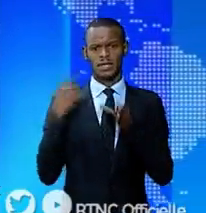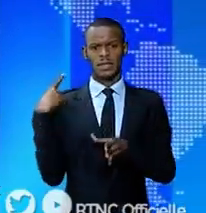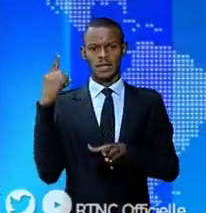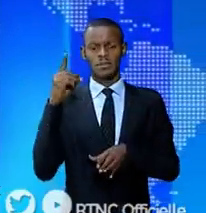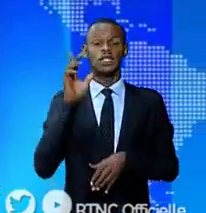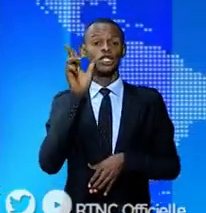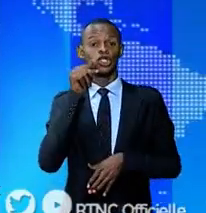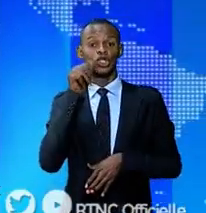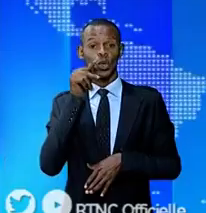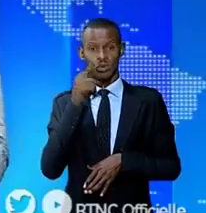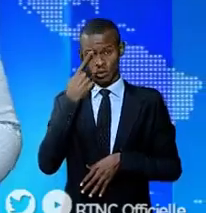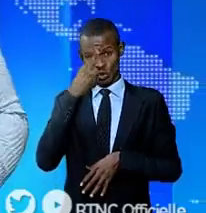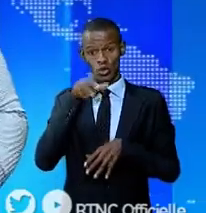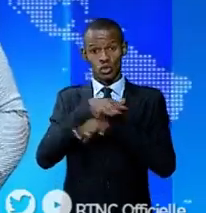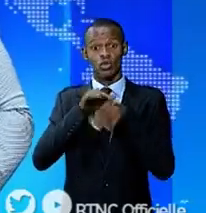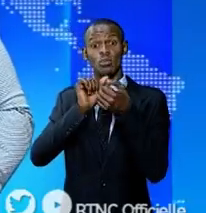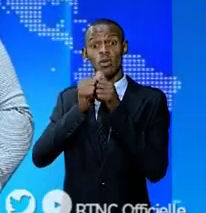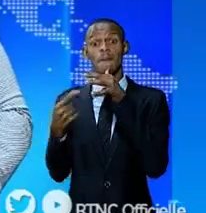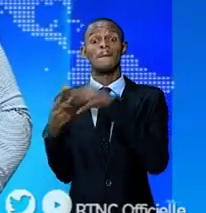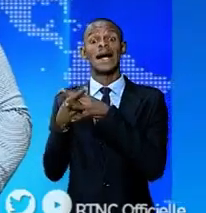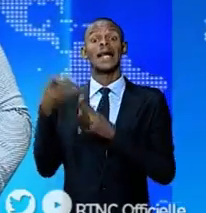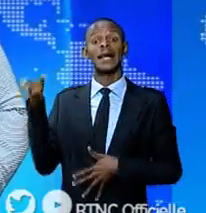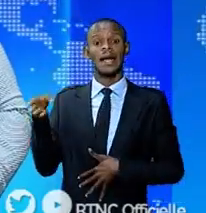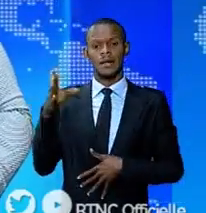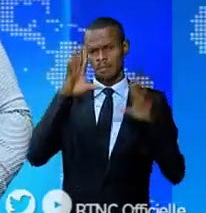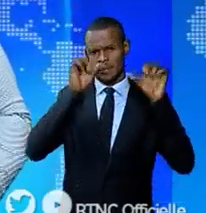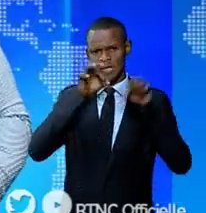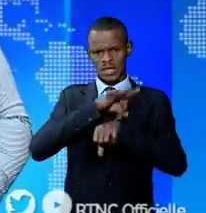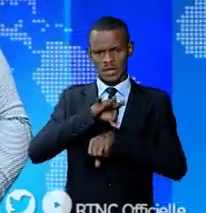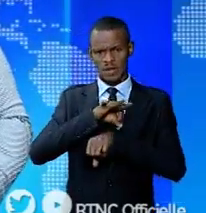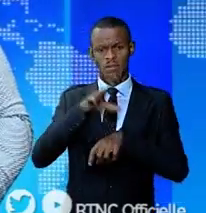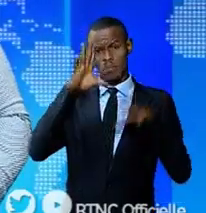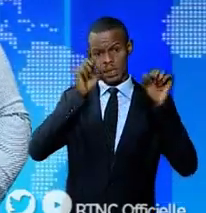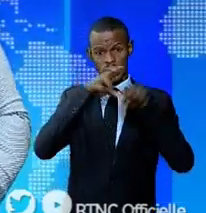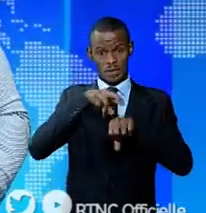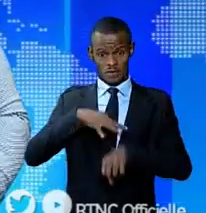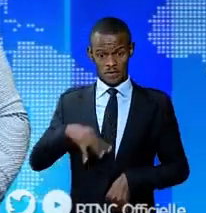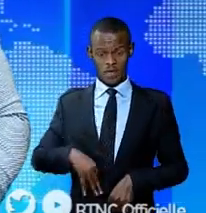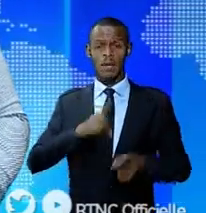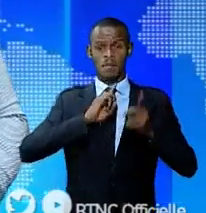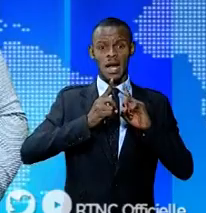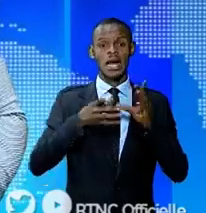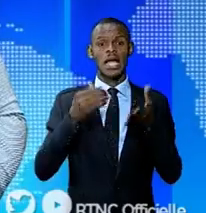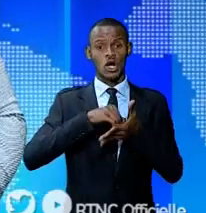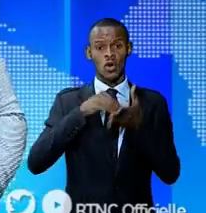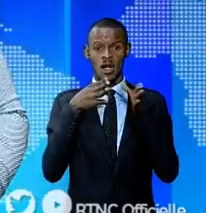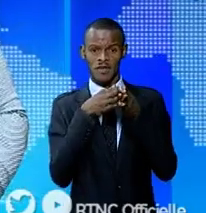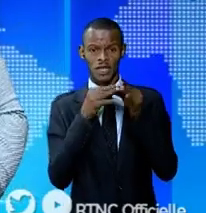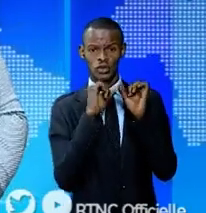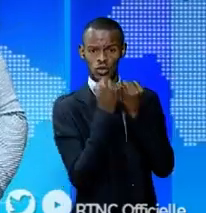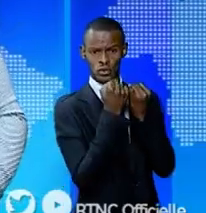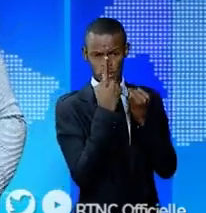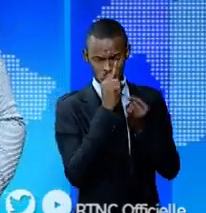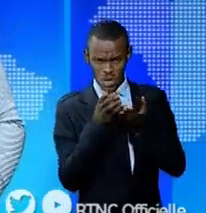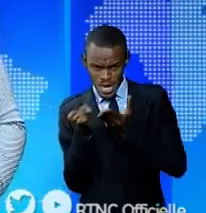province. Félix-Antoine Tshisekedi a eu des entretiens avec les membres de l'autorité des régulations de la sous-traitance dans le secteur privé. Le chef